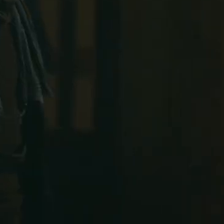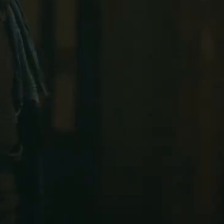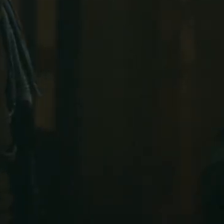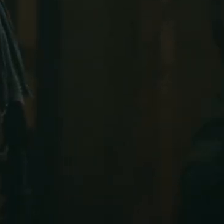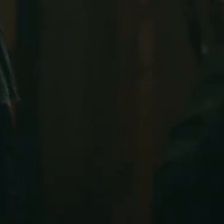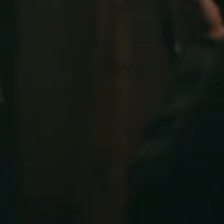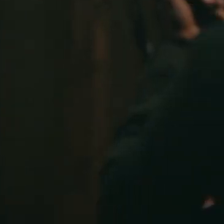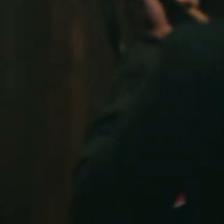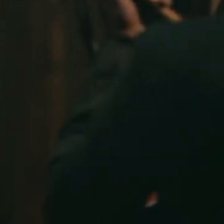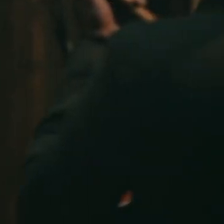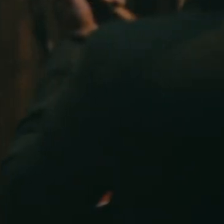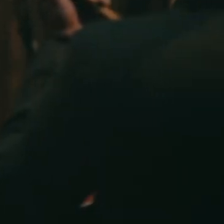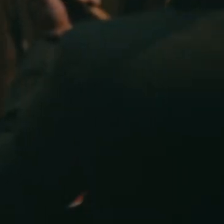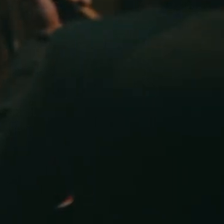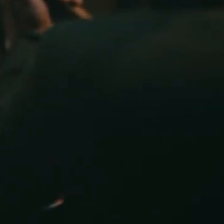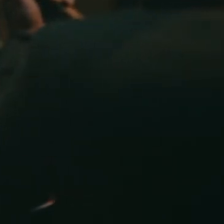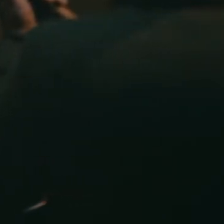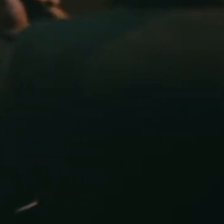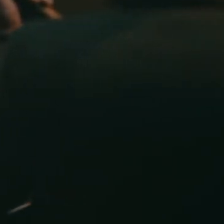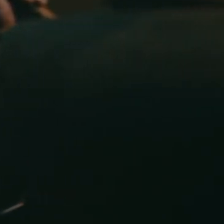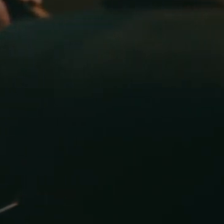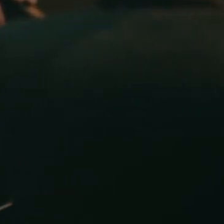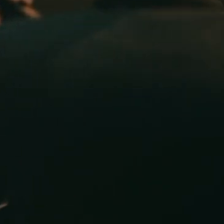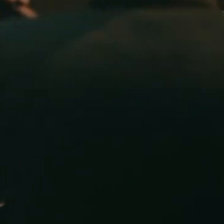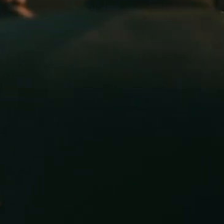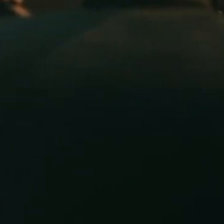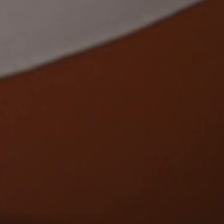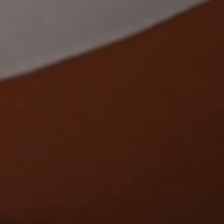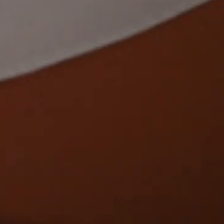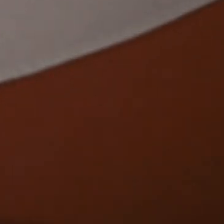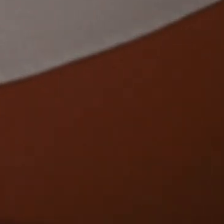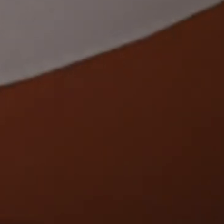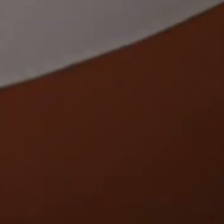Ali yüzünde derin bir kederle sağ elini uzatıp tabutun üstüne koydu.